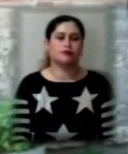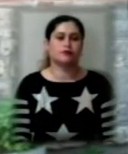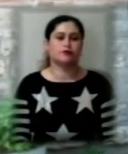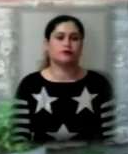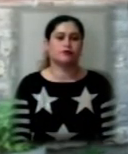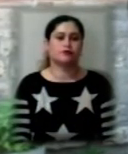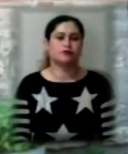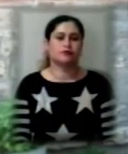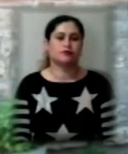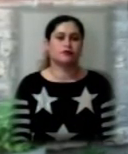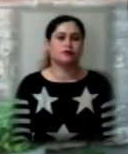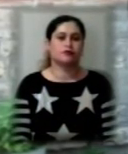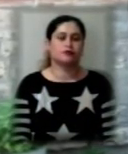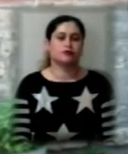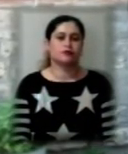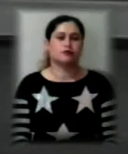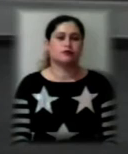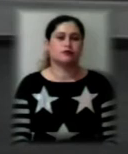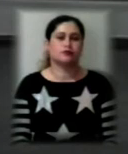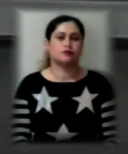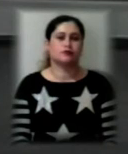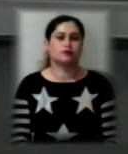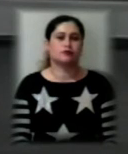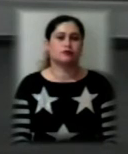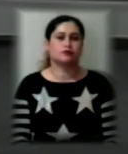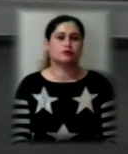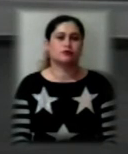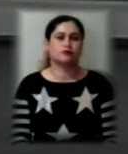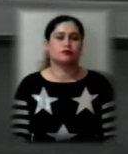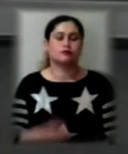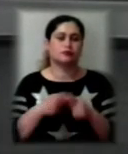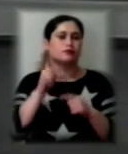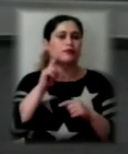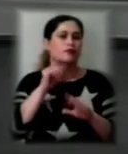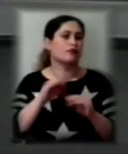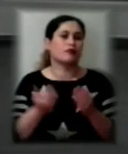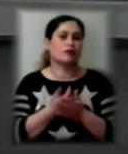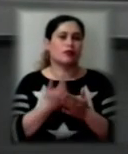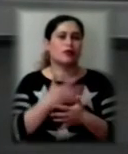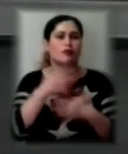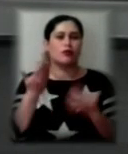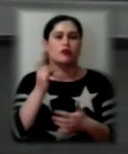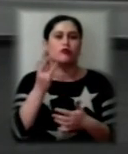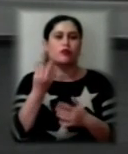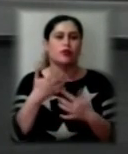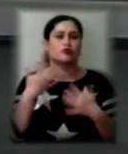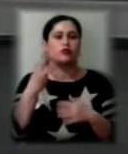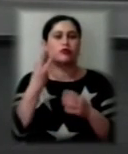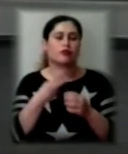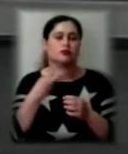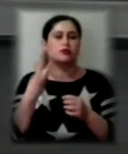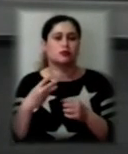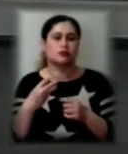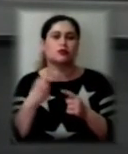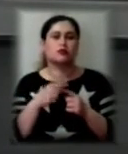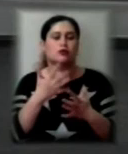Новини на Суспільному. Херсон. На цю годину у мене все. Більше інформації вже о 20:30. Також теж та за